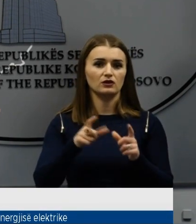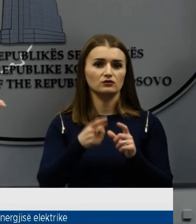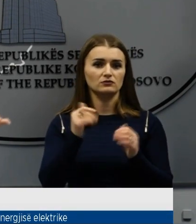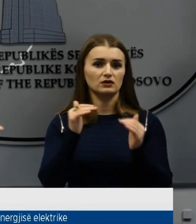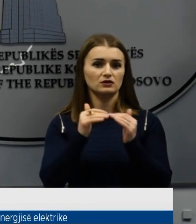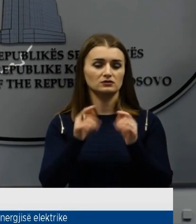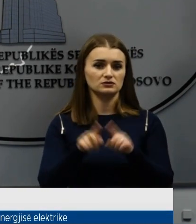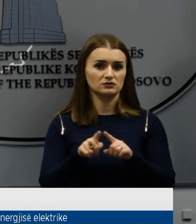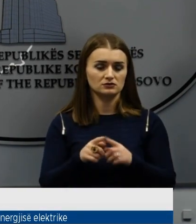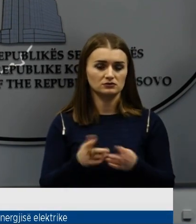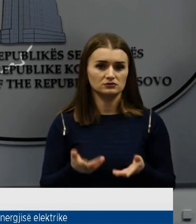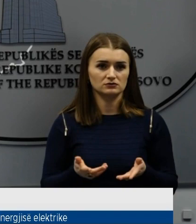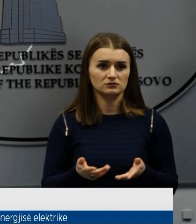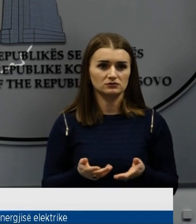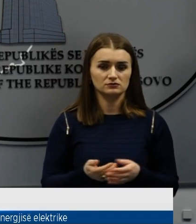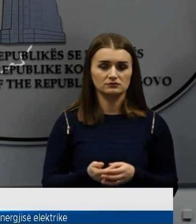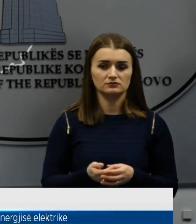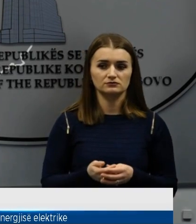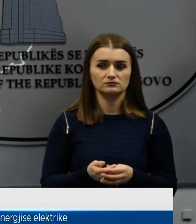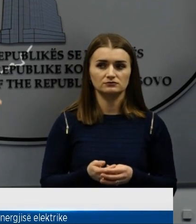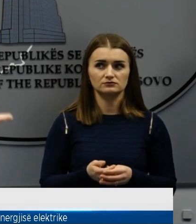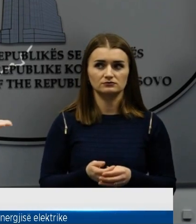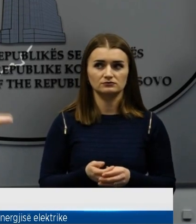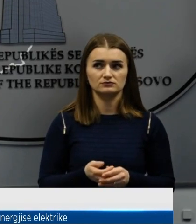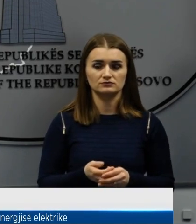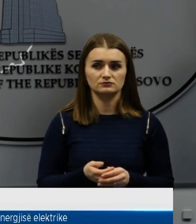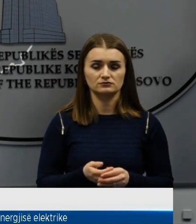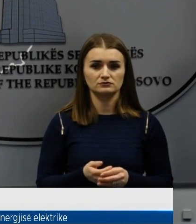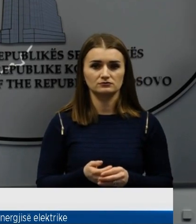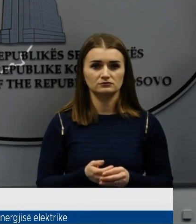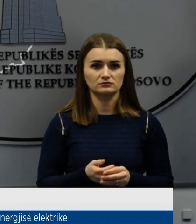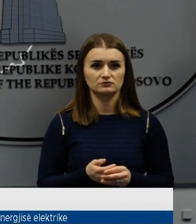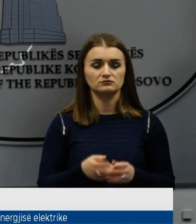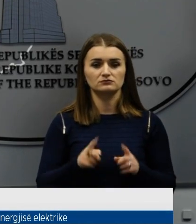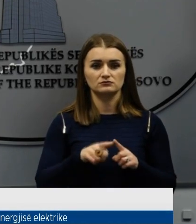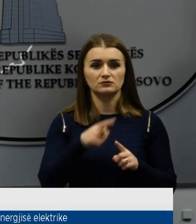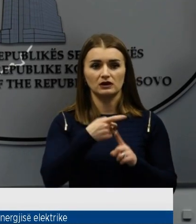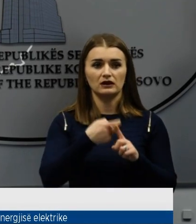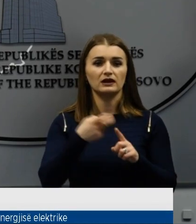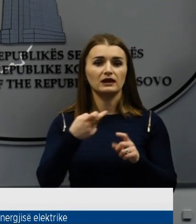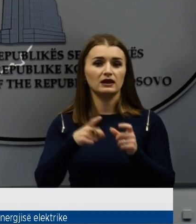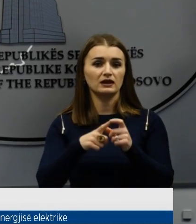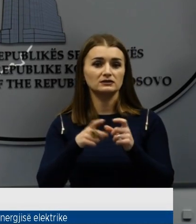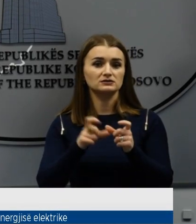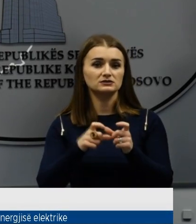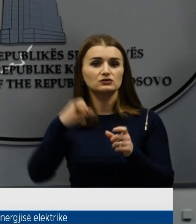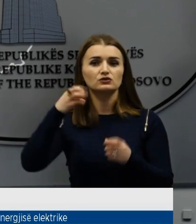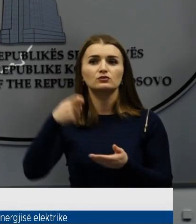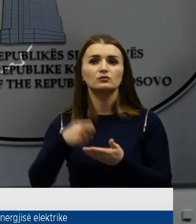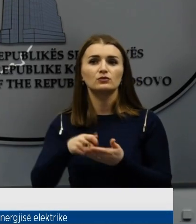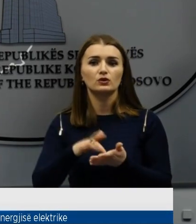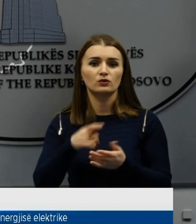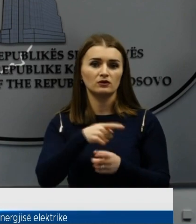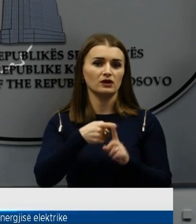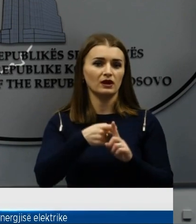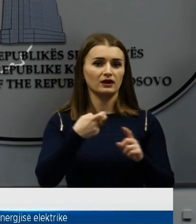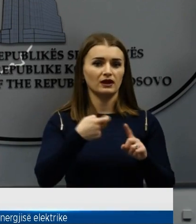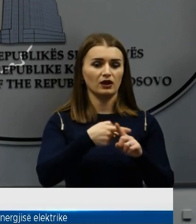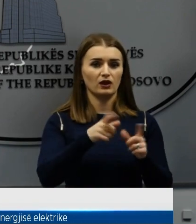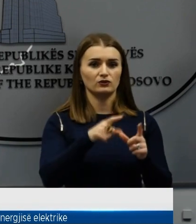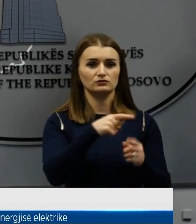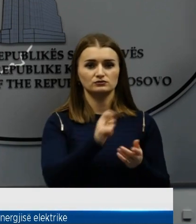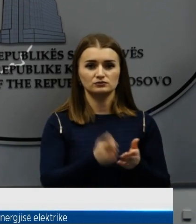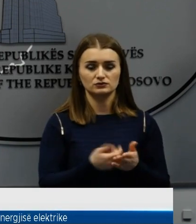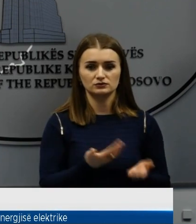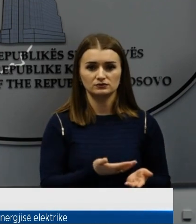Keci e siguron një pjesë të energjisë nga Keku me çmime më të lirë, mirë po nuk mund të asiguroj gjithë energjinë me atë çmim. Në